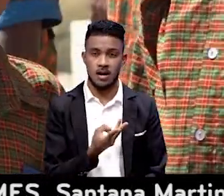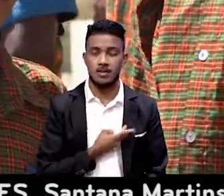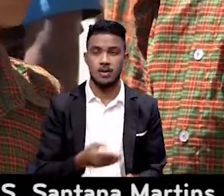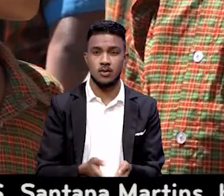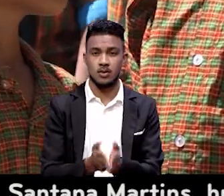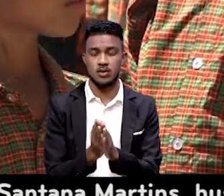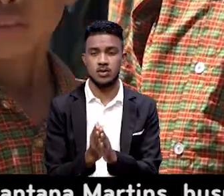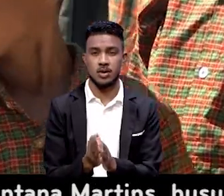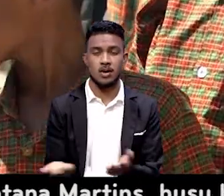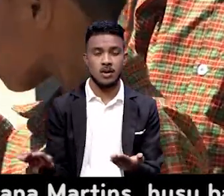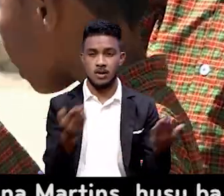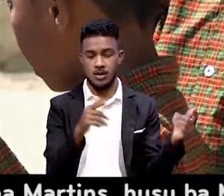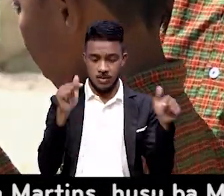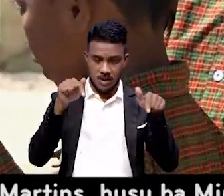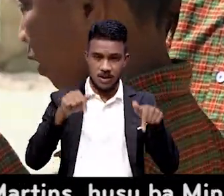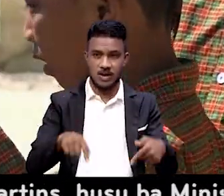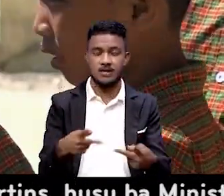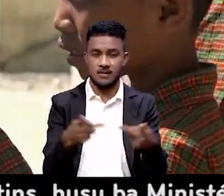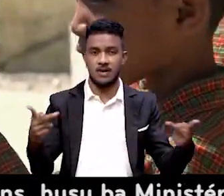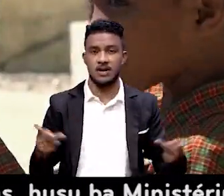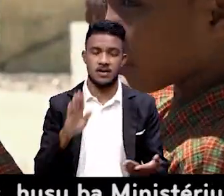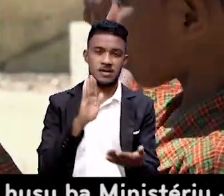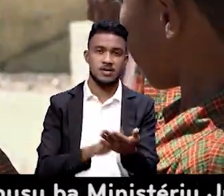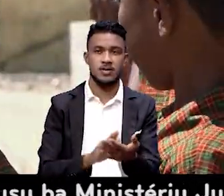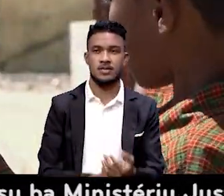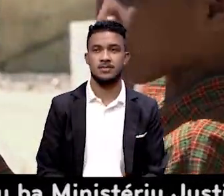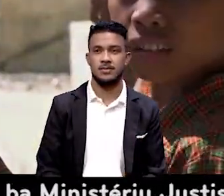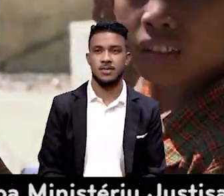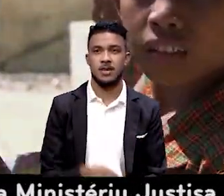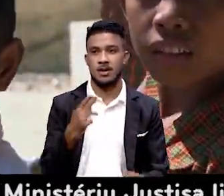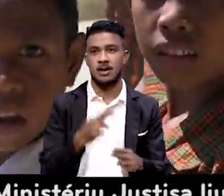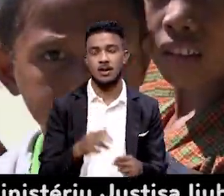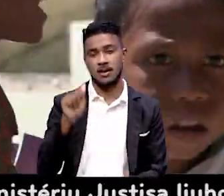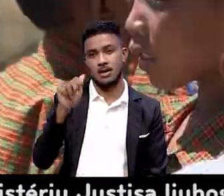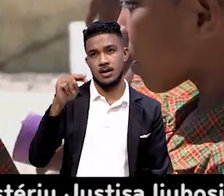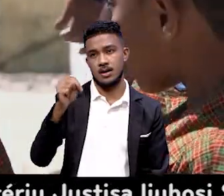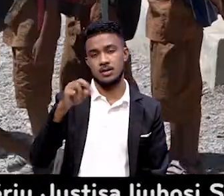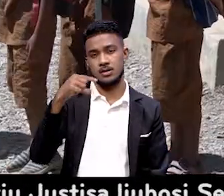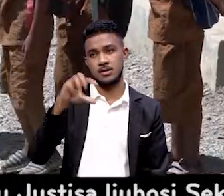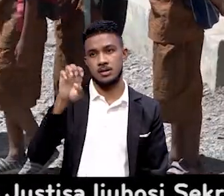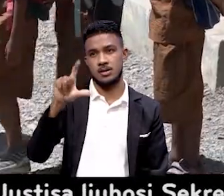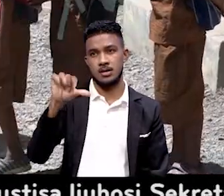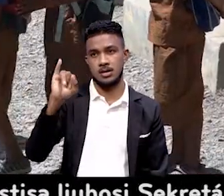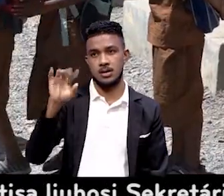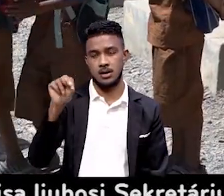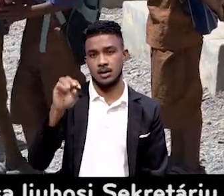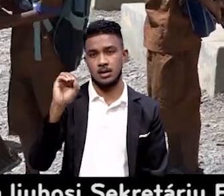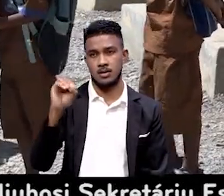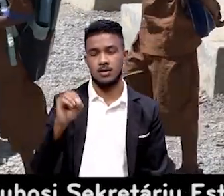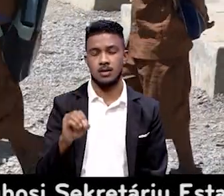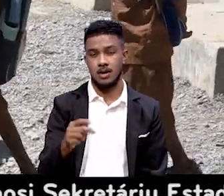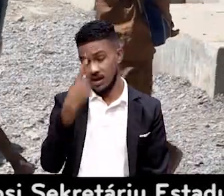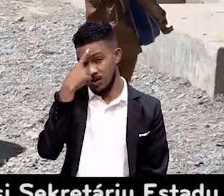mai to iya Angelino ni sekolah fatin. Angelino? Na Angelino kolega sira? Tam sira mo Angelino laba